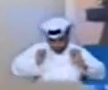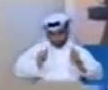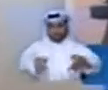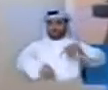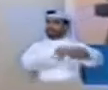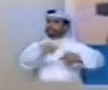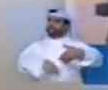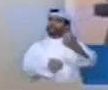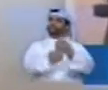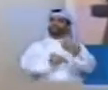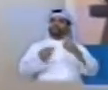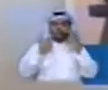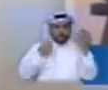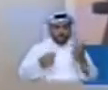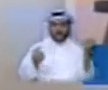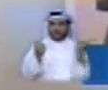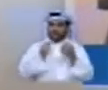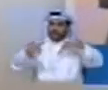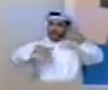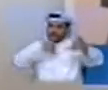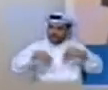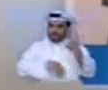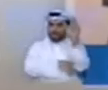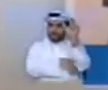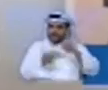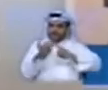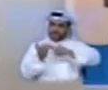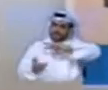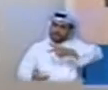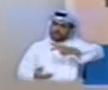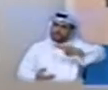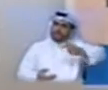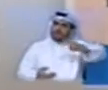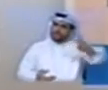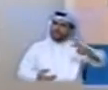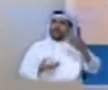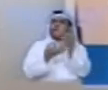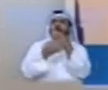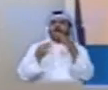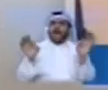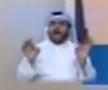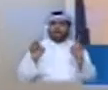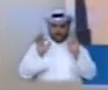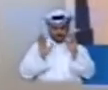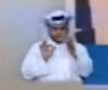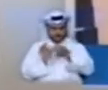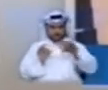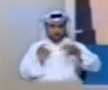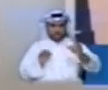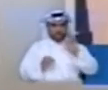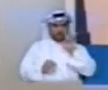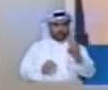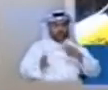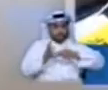الاستعدادات سبقت هذا الشهر بأشهر كثيرة، حددنا فيها المعالم الأساسية وقطعنا فيها شوط